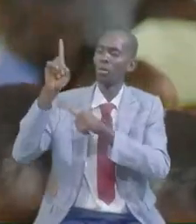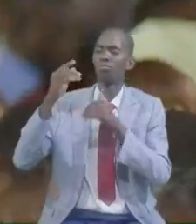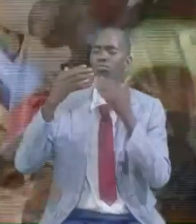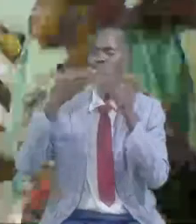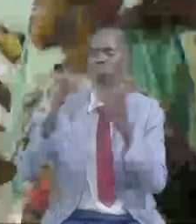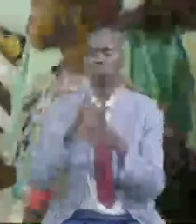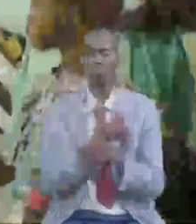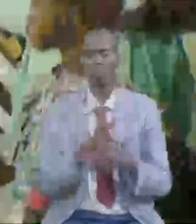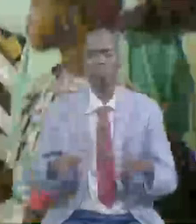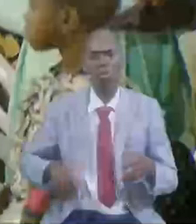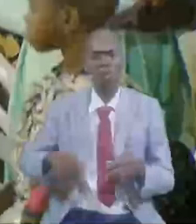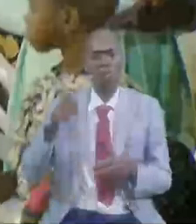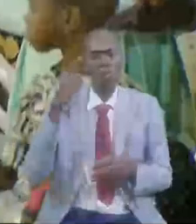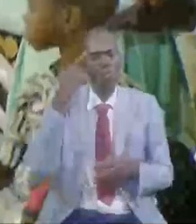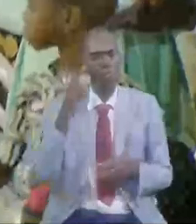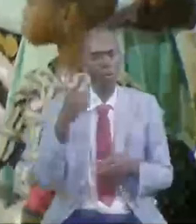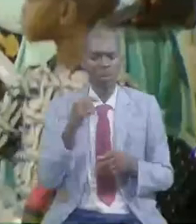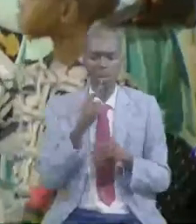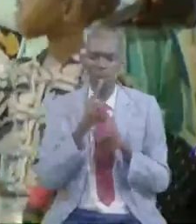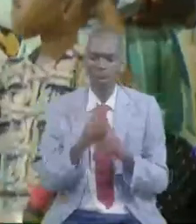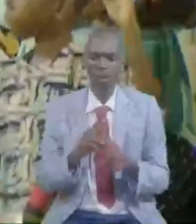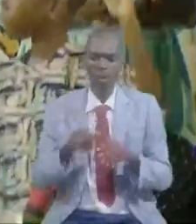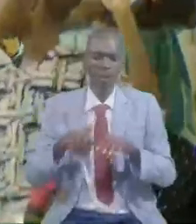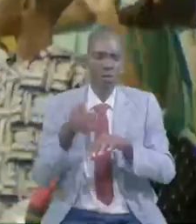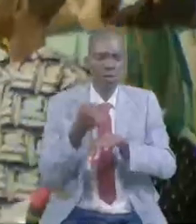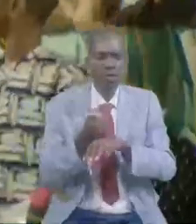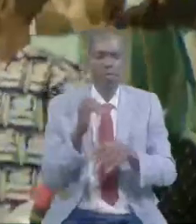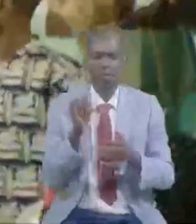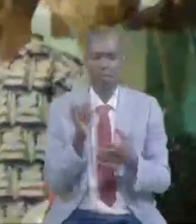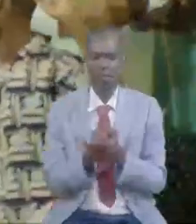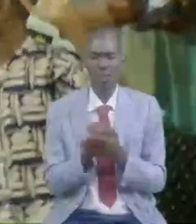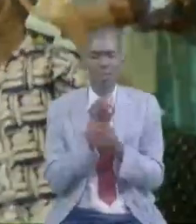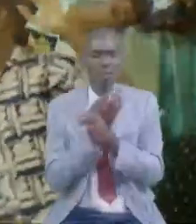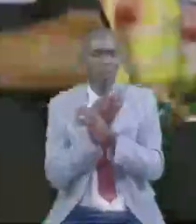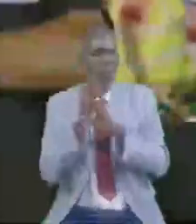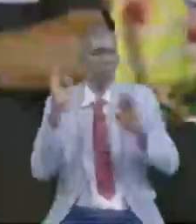ce salut, confirme cette libération, confirme